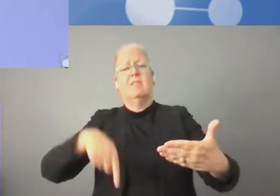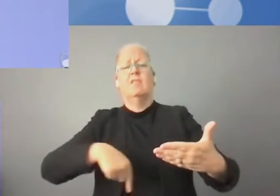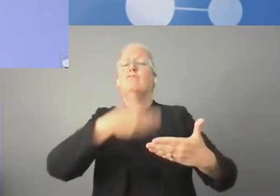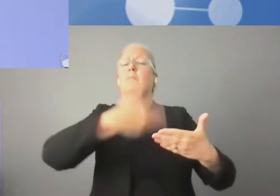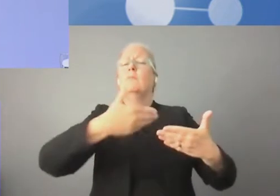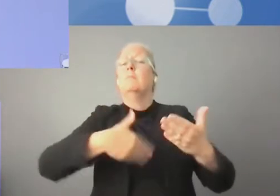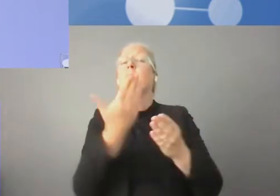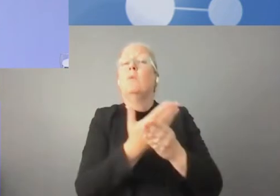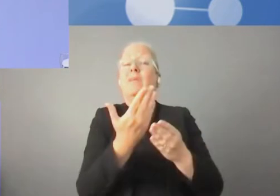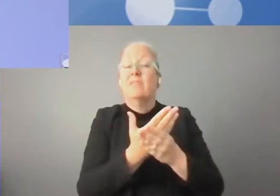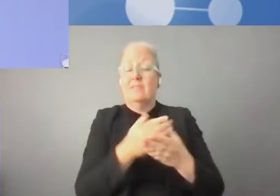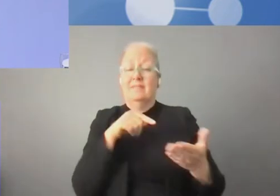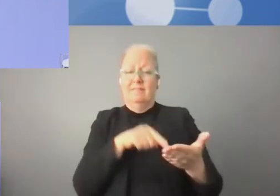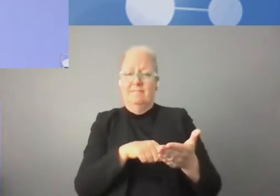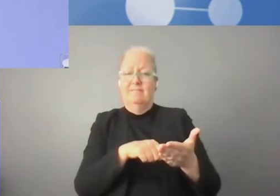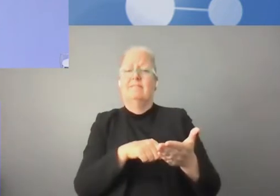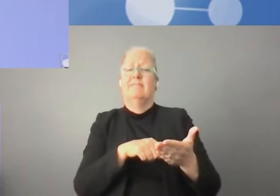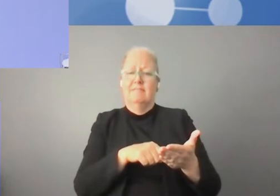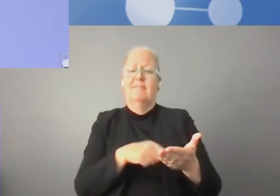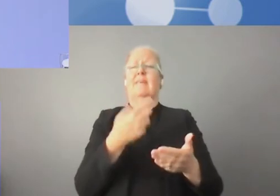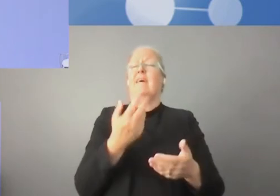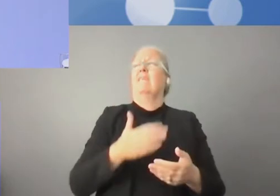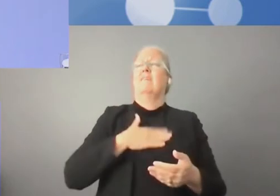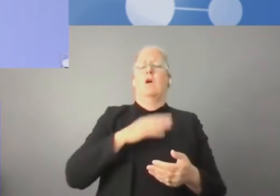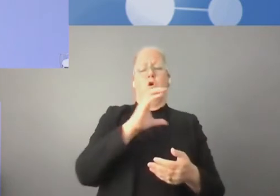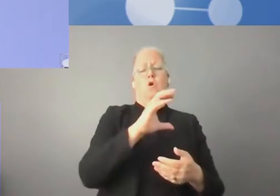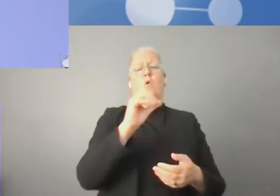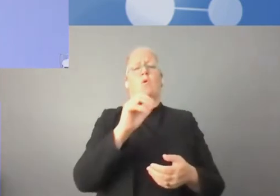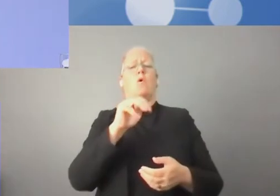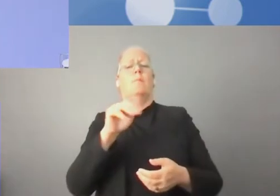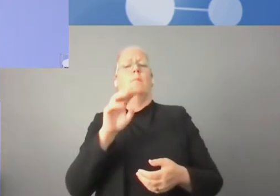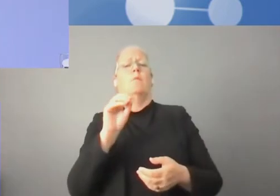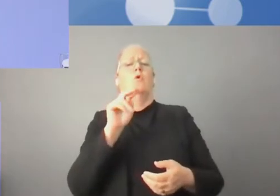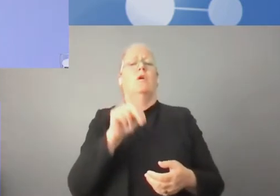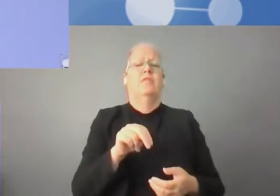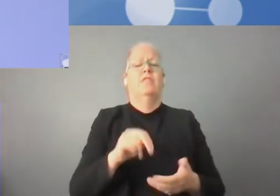在自己的计划当中提出了